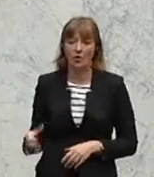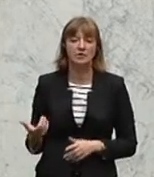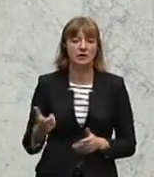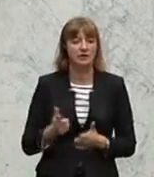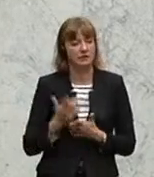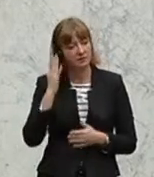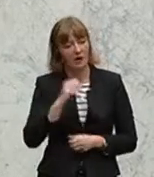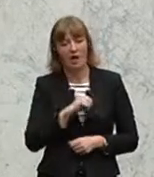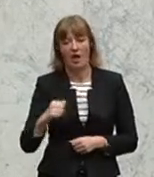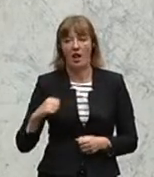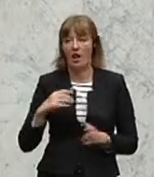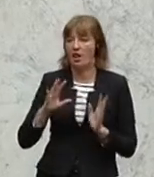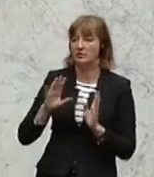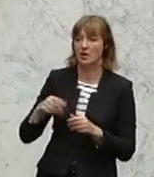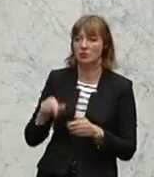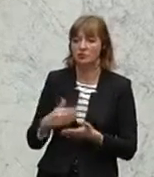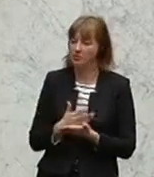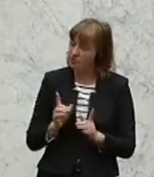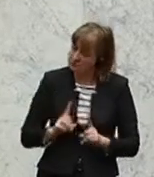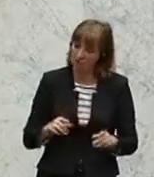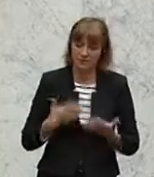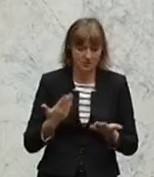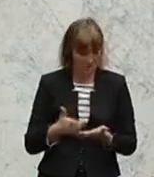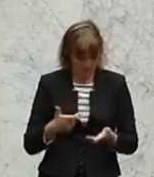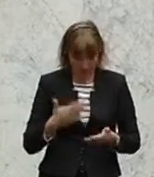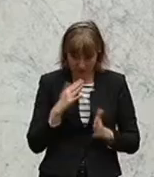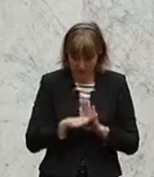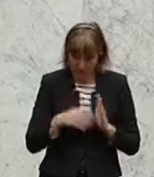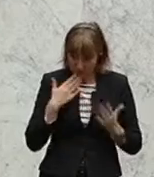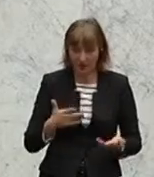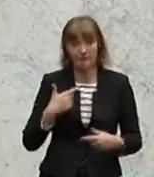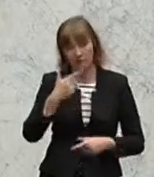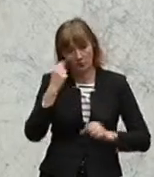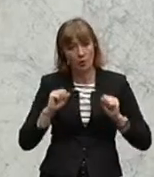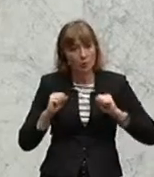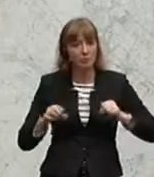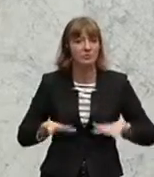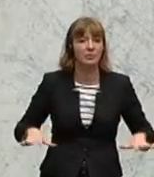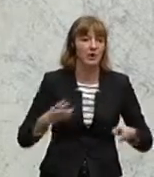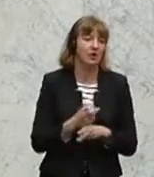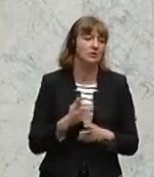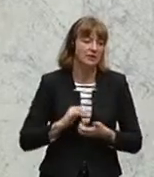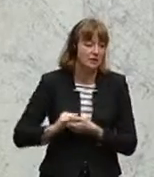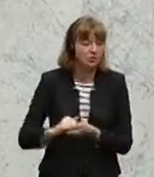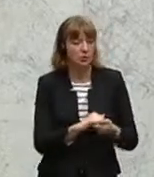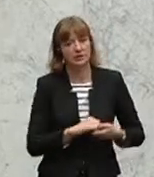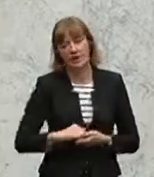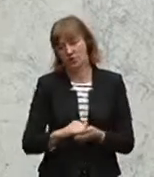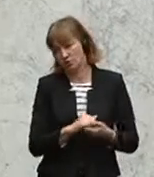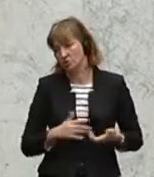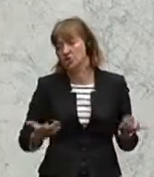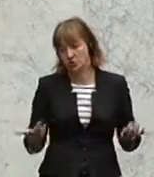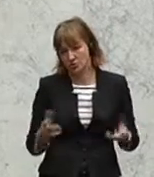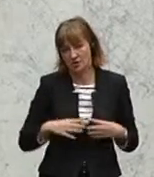der Unterbringung allein gelassen werden, sondern dass wir diese humanitäre Aktion in Österreich solidarisch